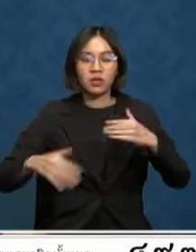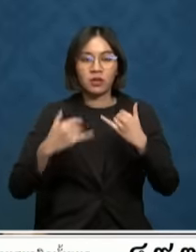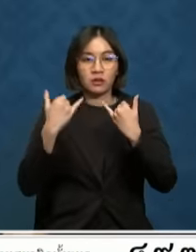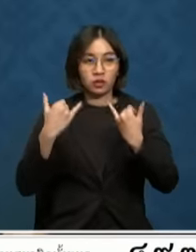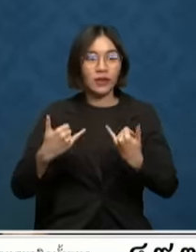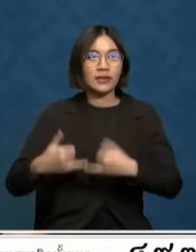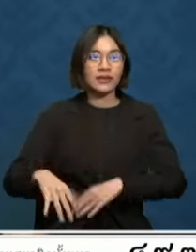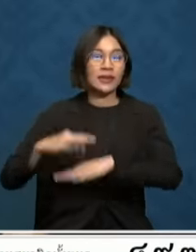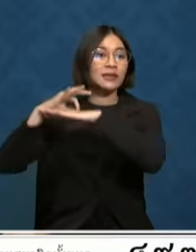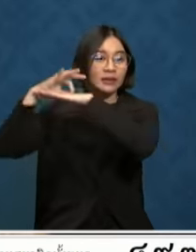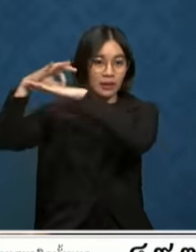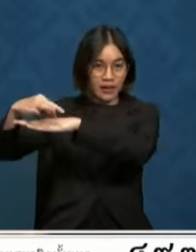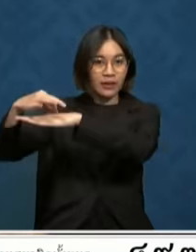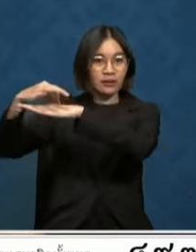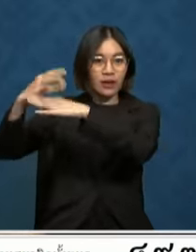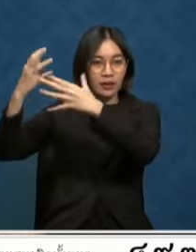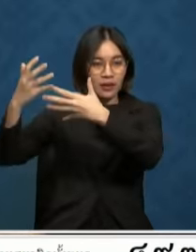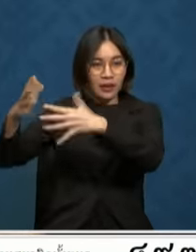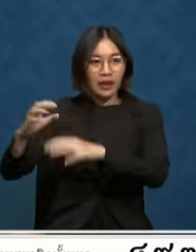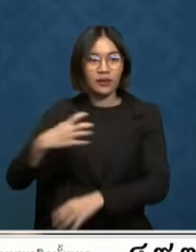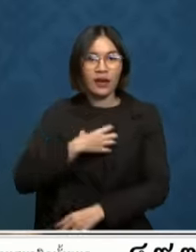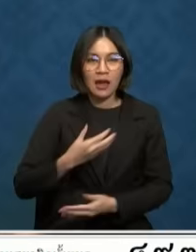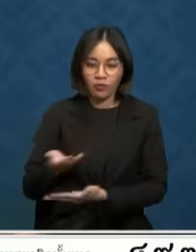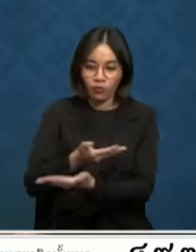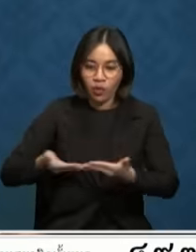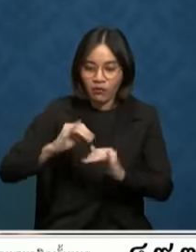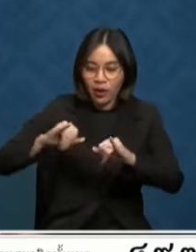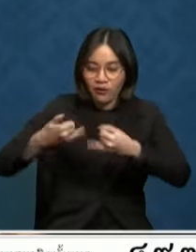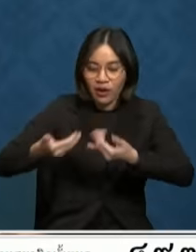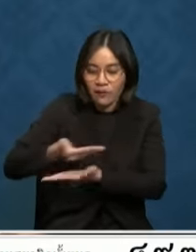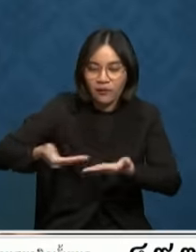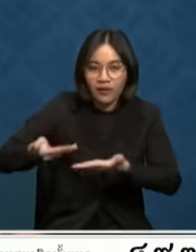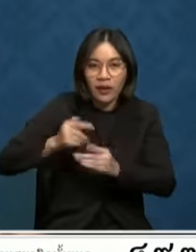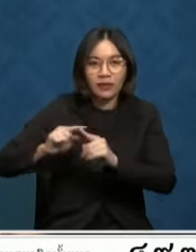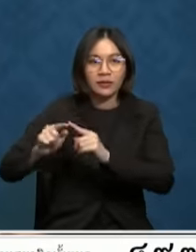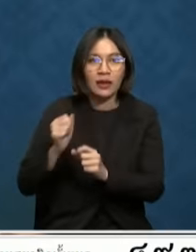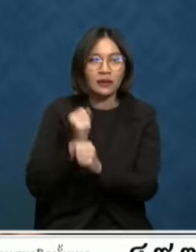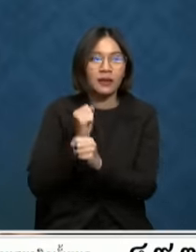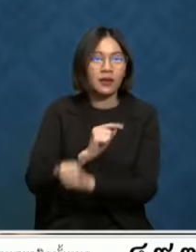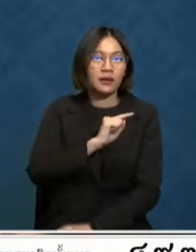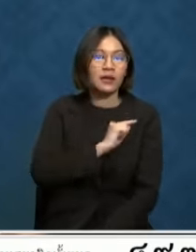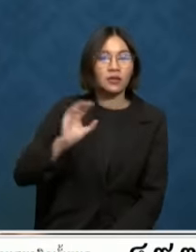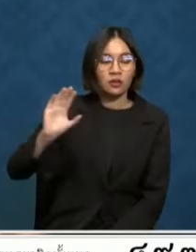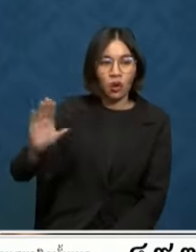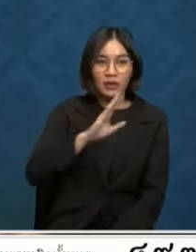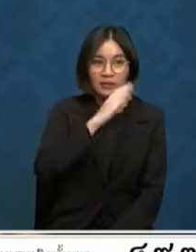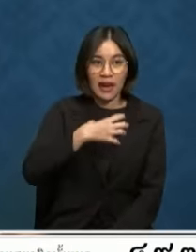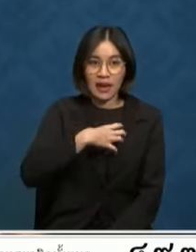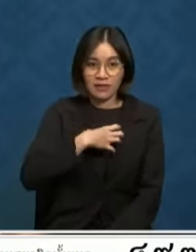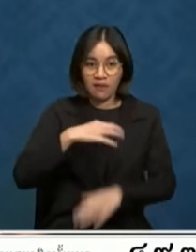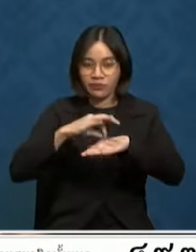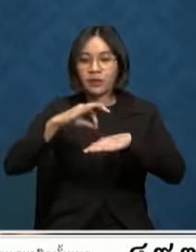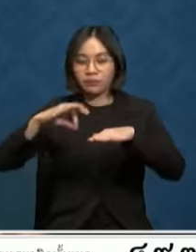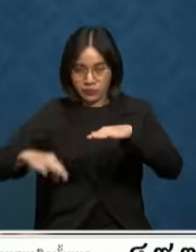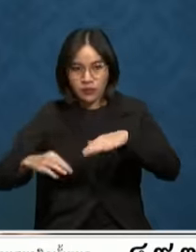แล้วให้อยู่สูงต่อไปวินิจฉัยข้อขัดแย้งของพวกเราเพราะท่านทำหน้าที่ถ้าท่านอยากลงมาต่ำมา